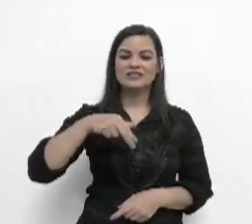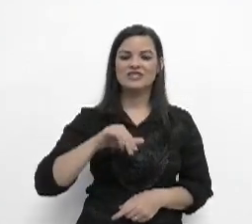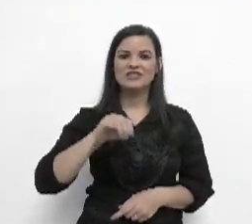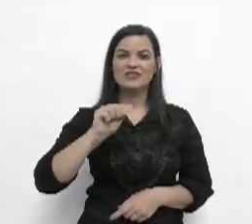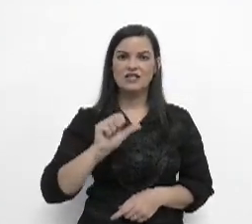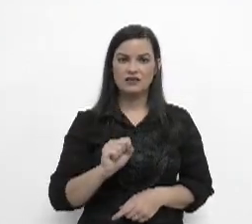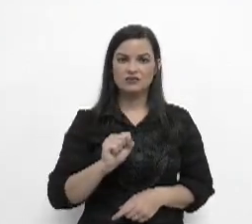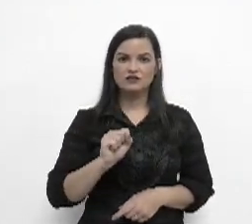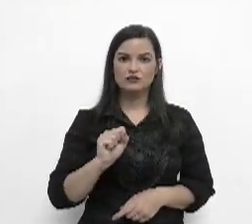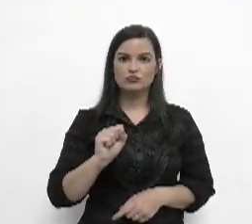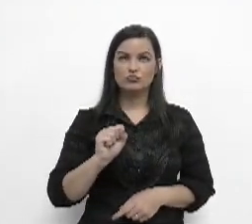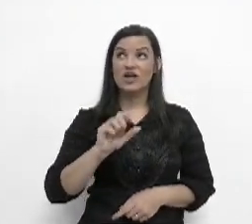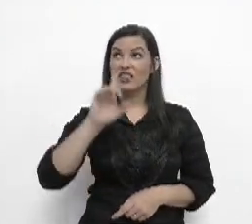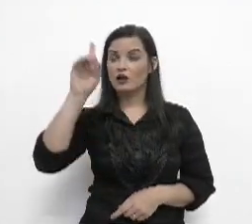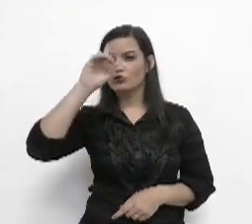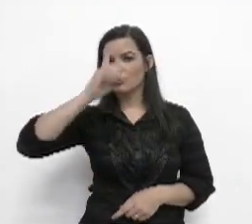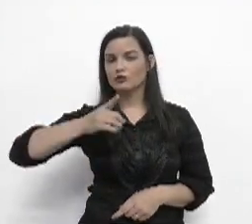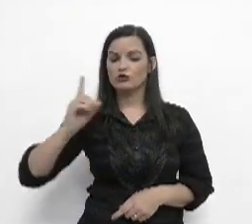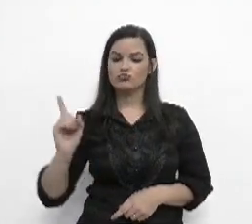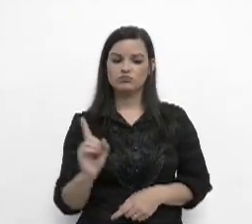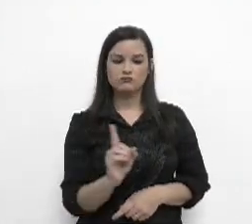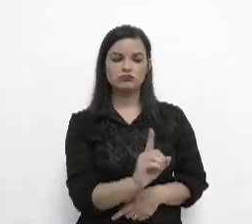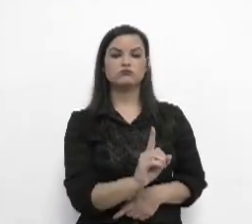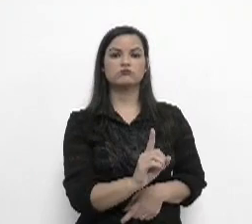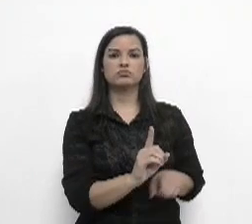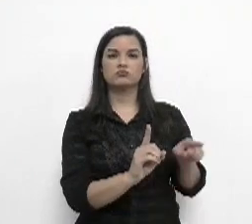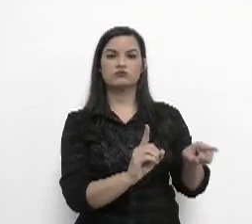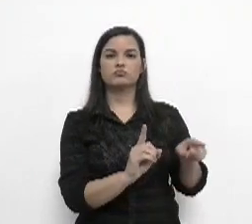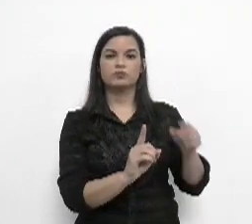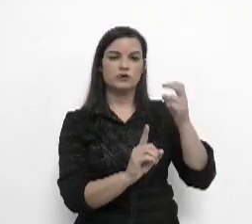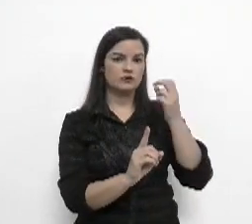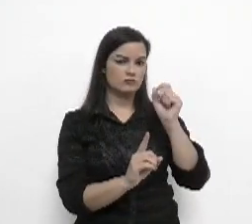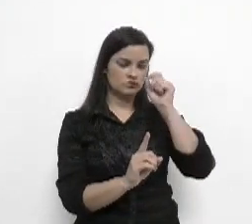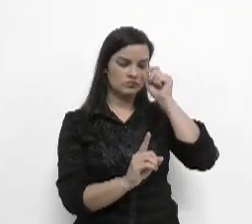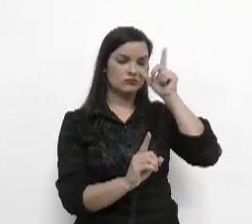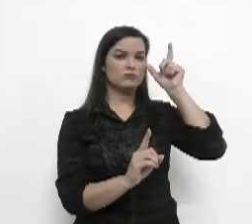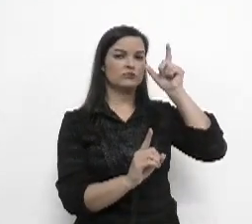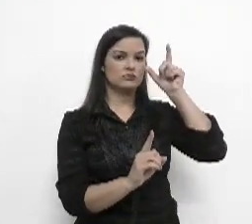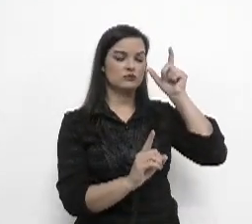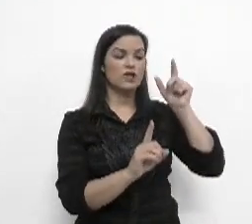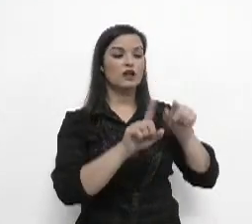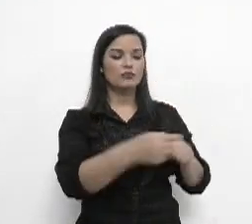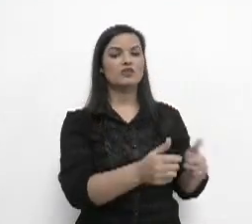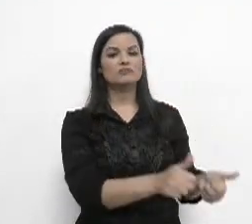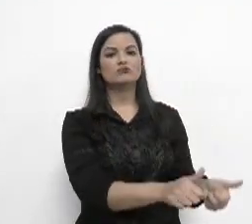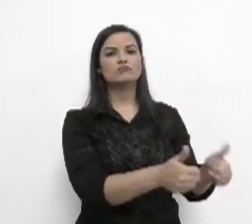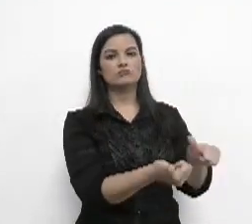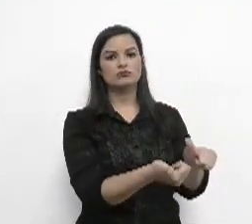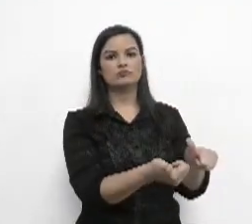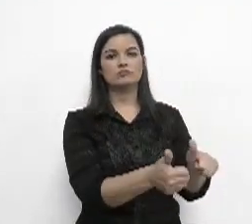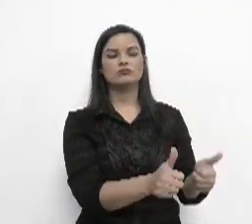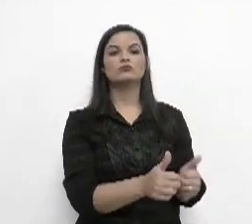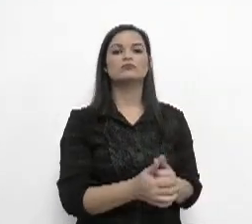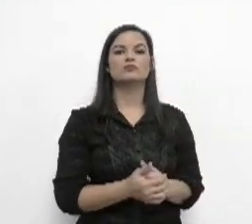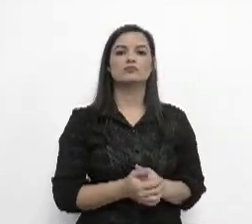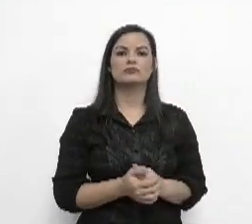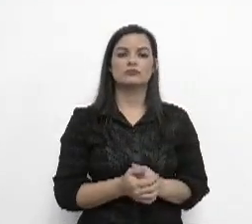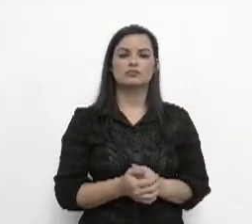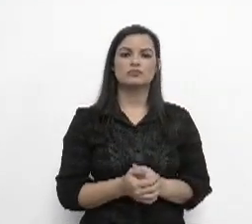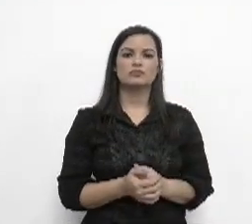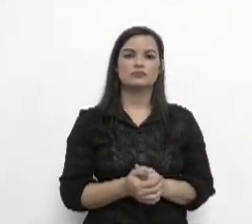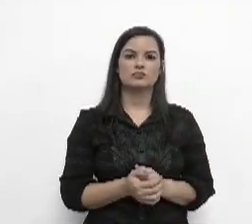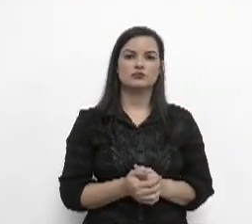batizar Saulo e fazer com que se abrissem os olhos. 사울이 다시 보게 되었을 때 성경은 사울의 눈에서 비늘 같은